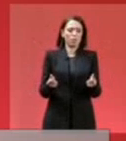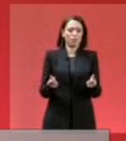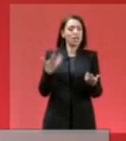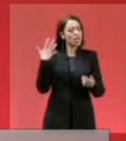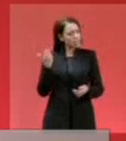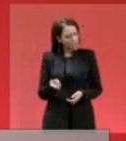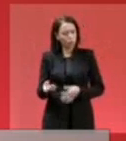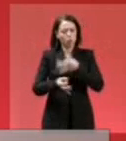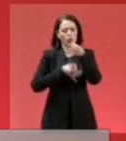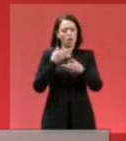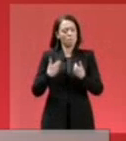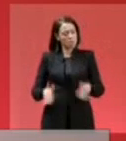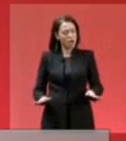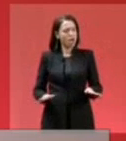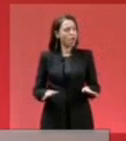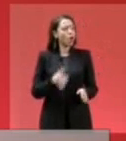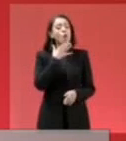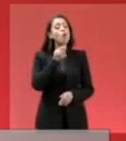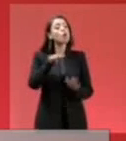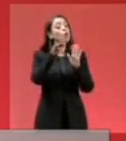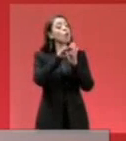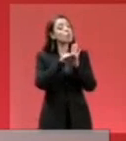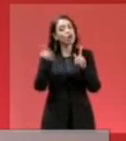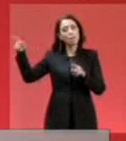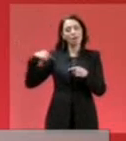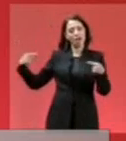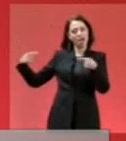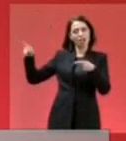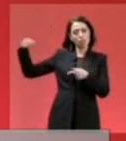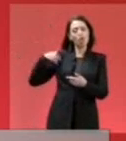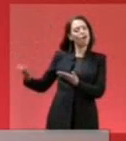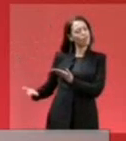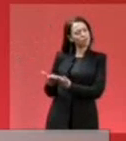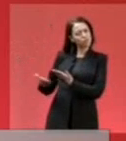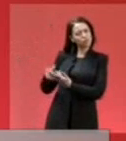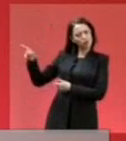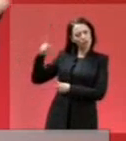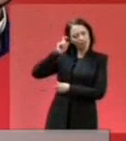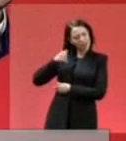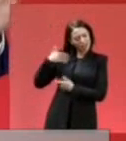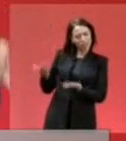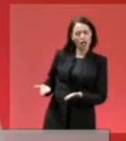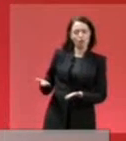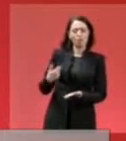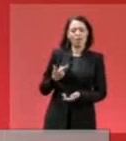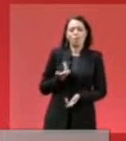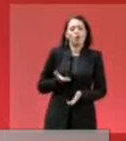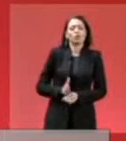Και έχουν τεθεί διότι και το πρόγραμμα των αντιπάλων μας βοηθάει να τεθούμε τον πιο ξεκάθαρο τρόπο.